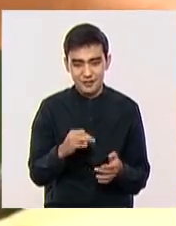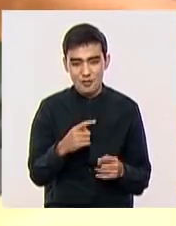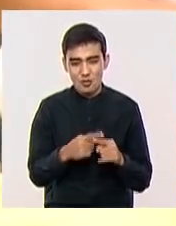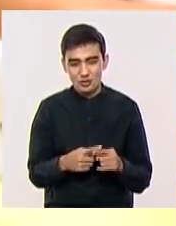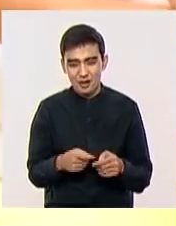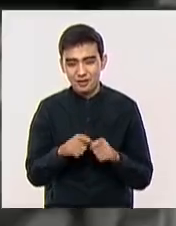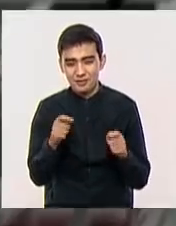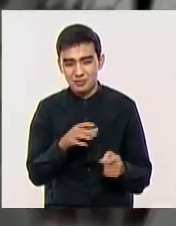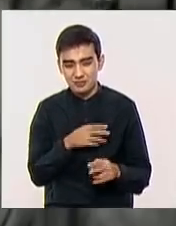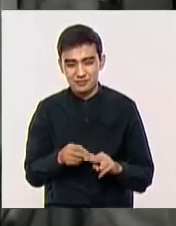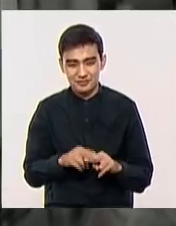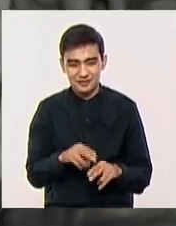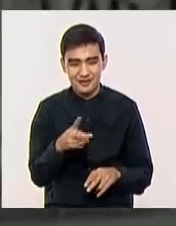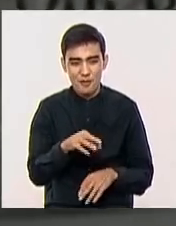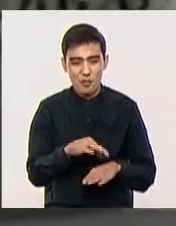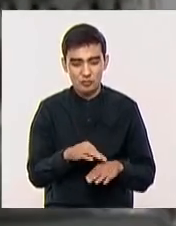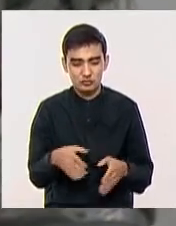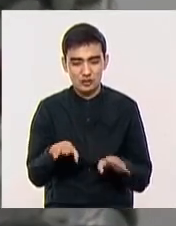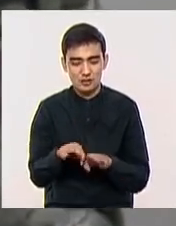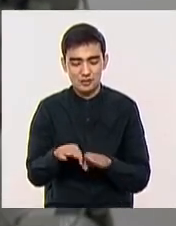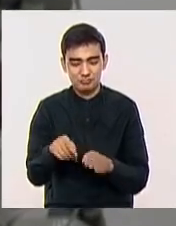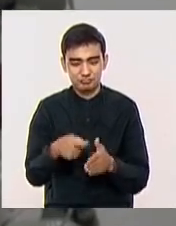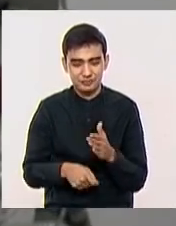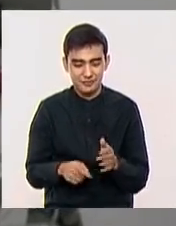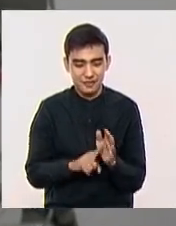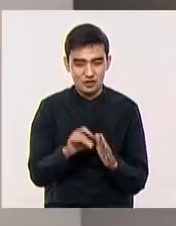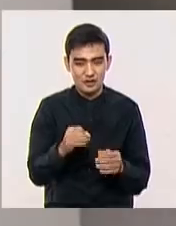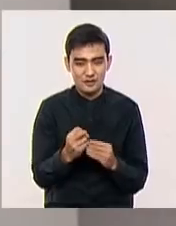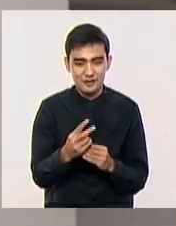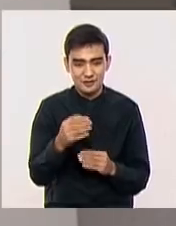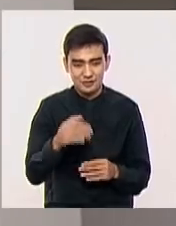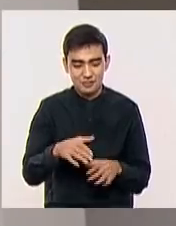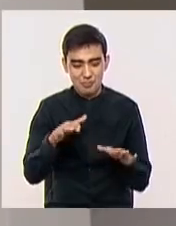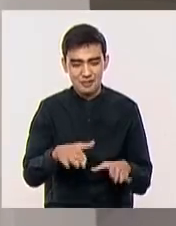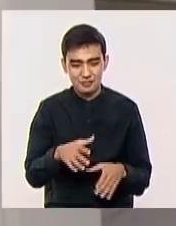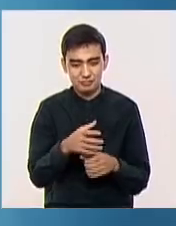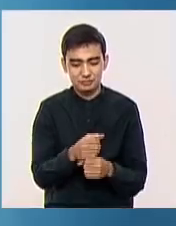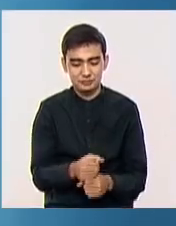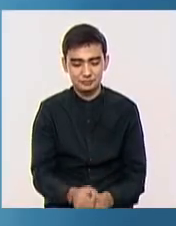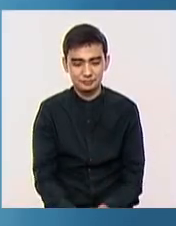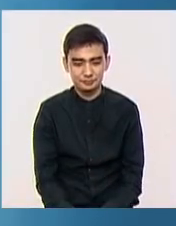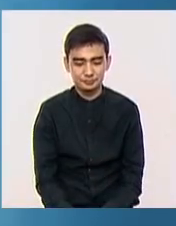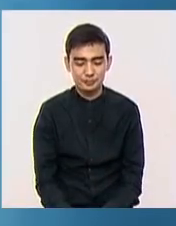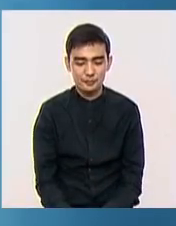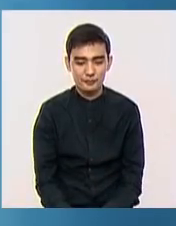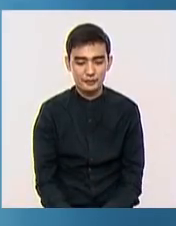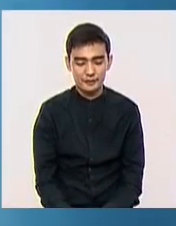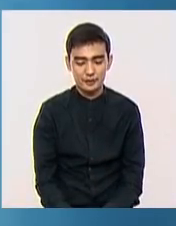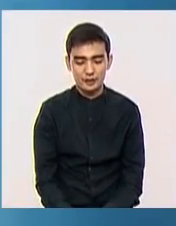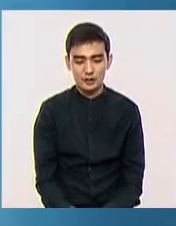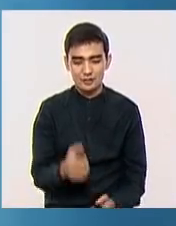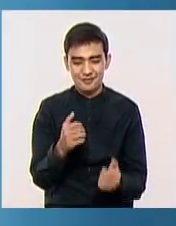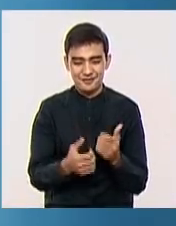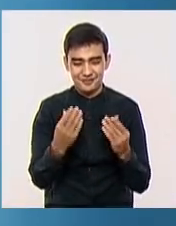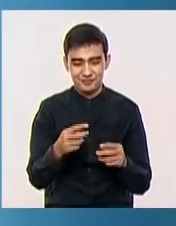дополнительные стационары для больных. Всего коечный фонд сократился на 12 тысяч мест. Согласно ежедневного